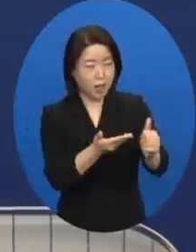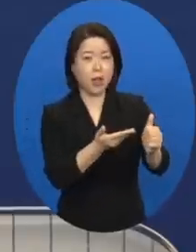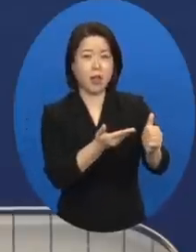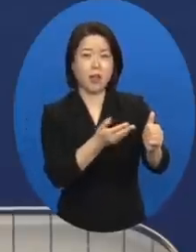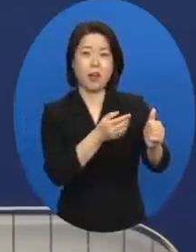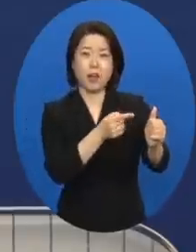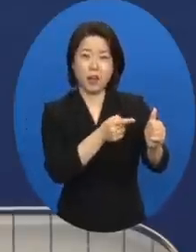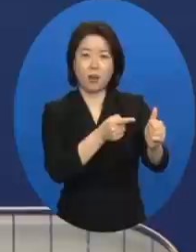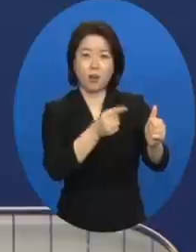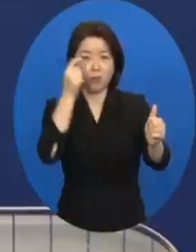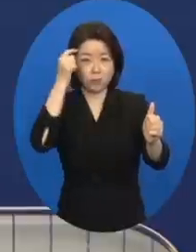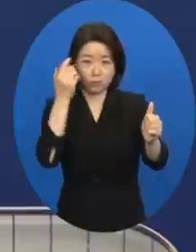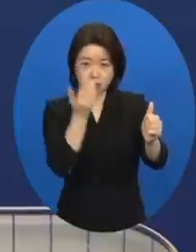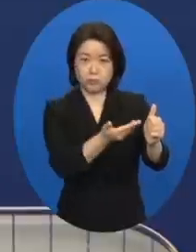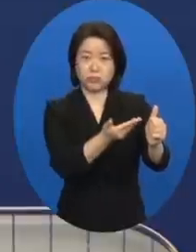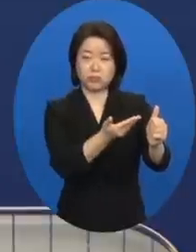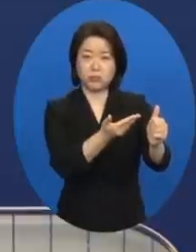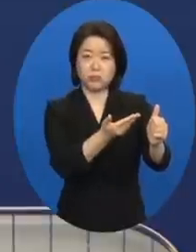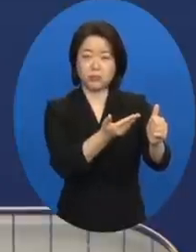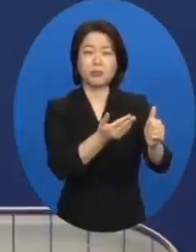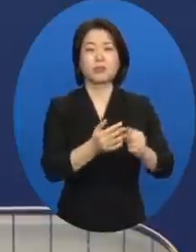하느냐라는 질문은